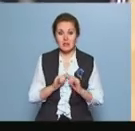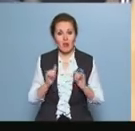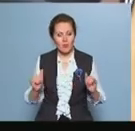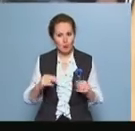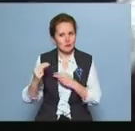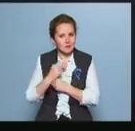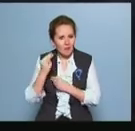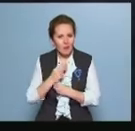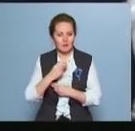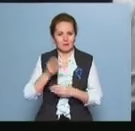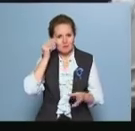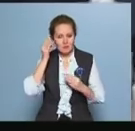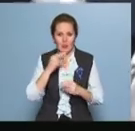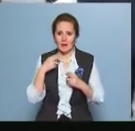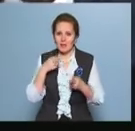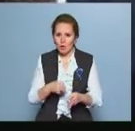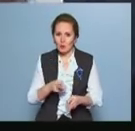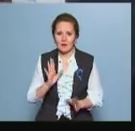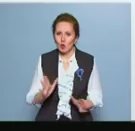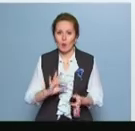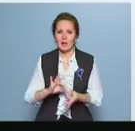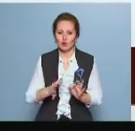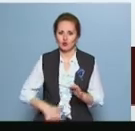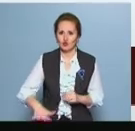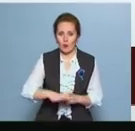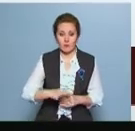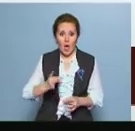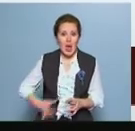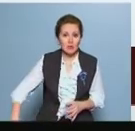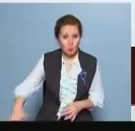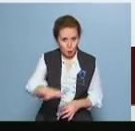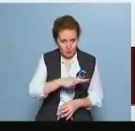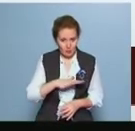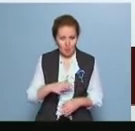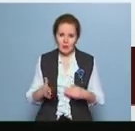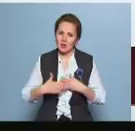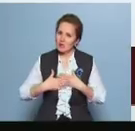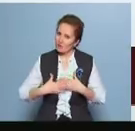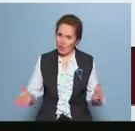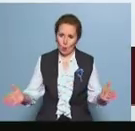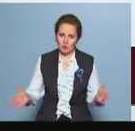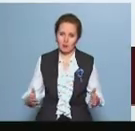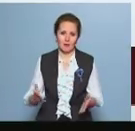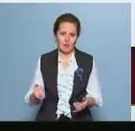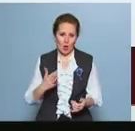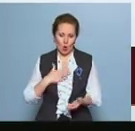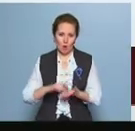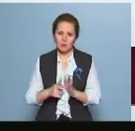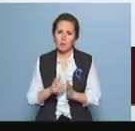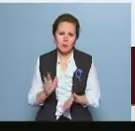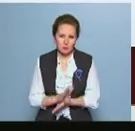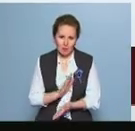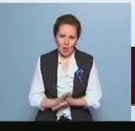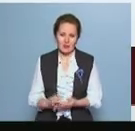не только со всего Ижевска, но и со всей республики. Двери вот нашей этой комнаты открыты, абсолютно бесплатные. И